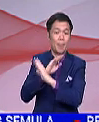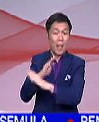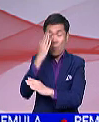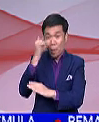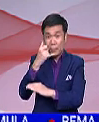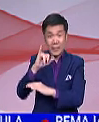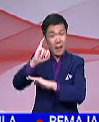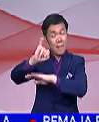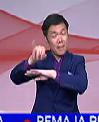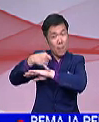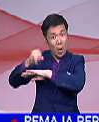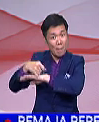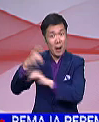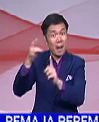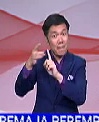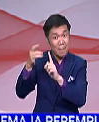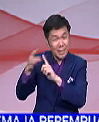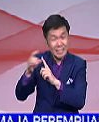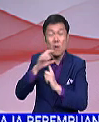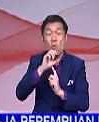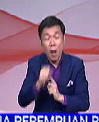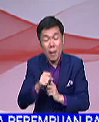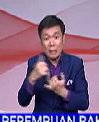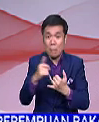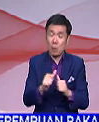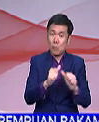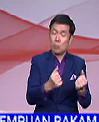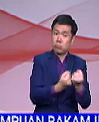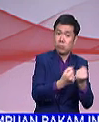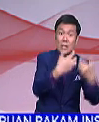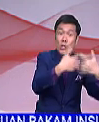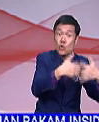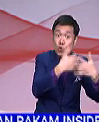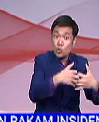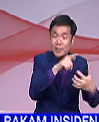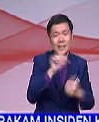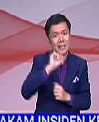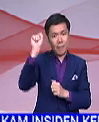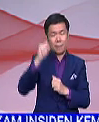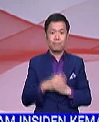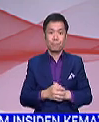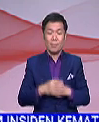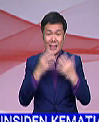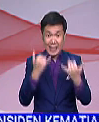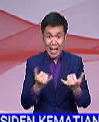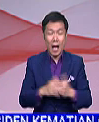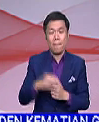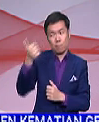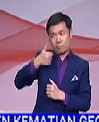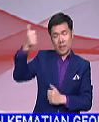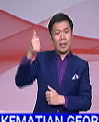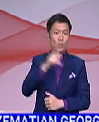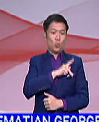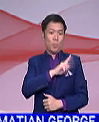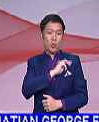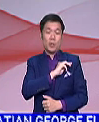mentah yang mencukupi bagi mengekalkan operasi industri keluli tempatan di negeri ini. Ketua Menteri Datuk Seri Panglima Haji Jin